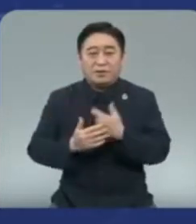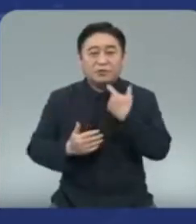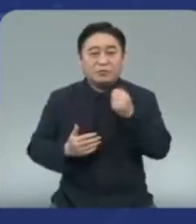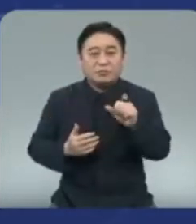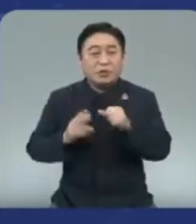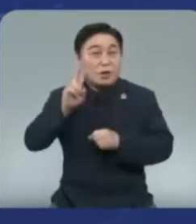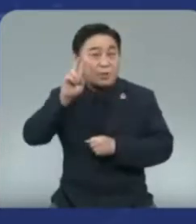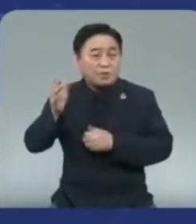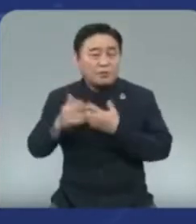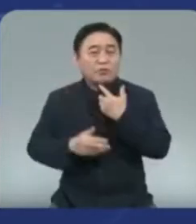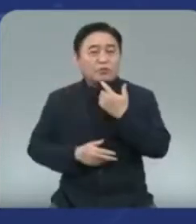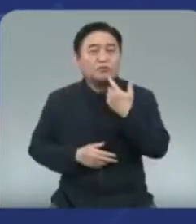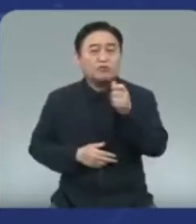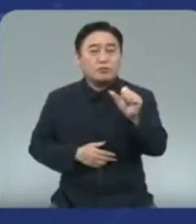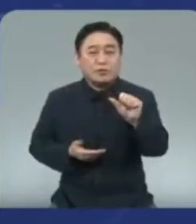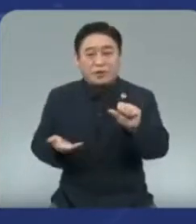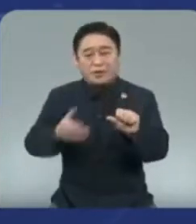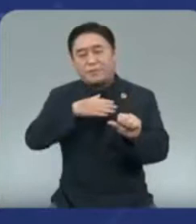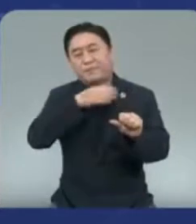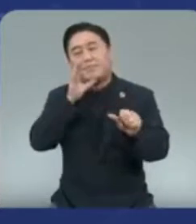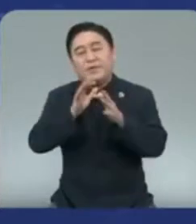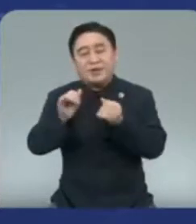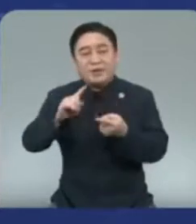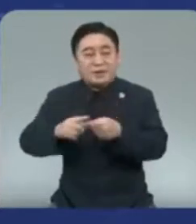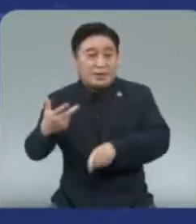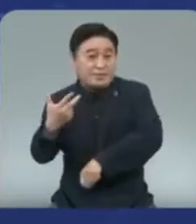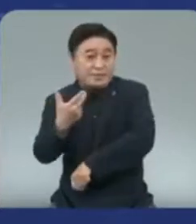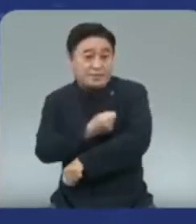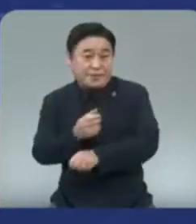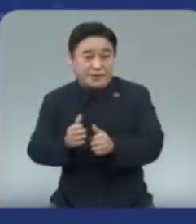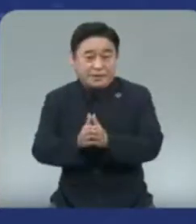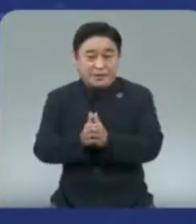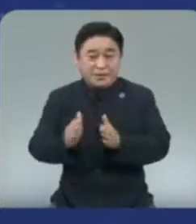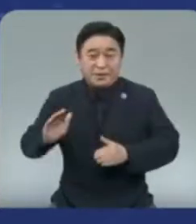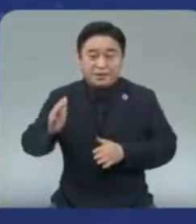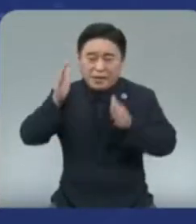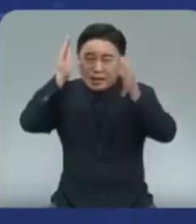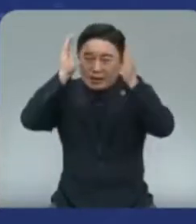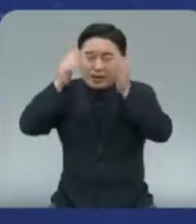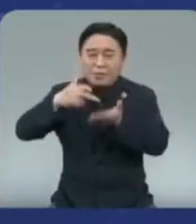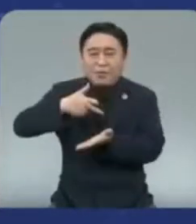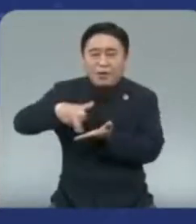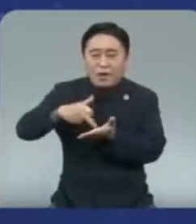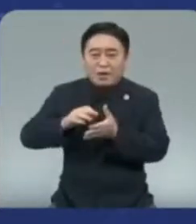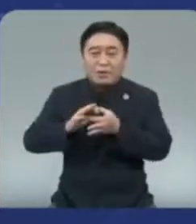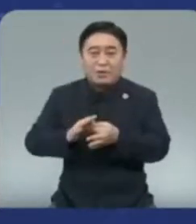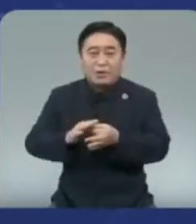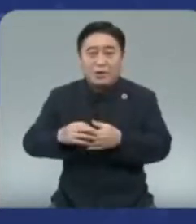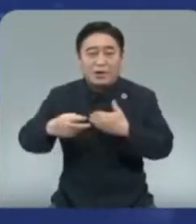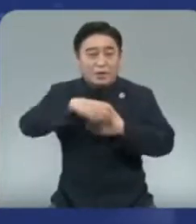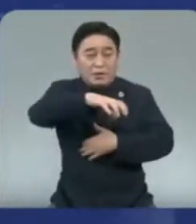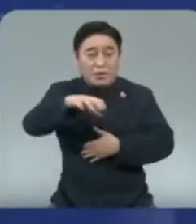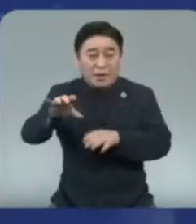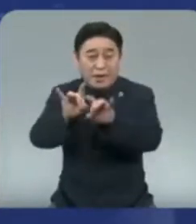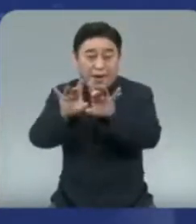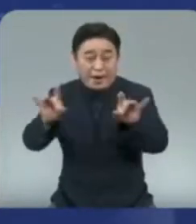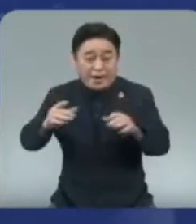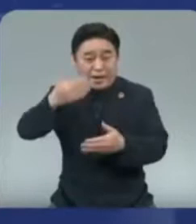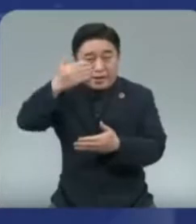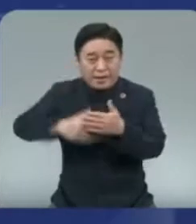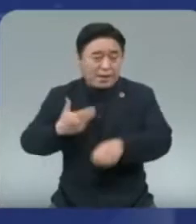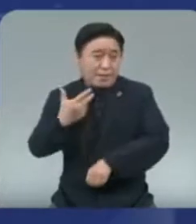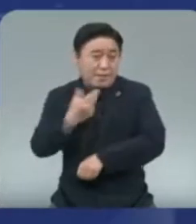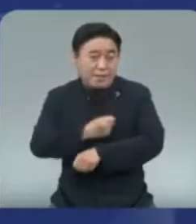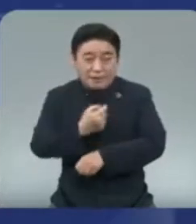이 모레부터 65세 이상 고령자에 대한 백신 접종이 시작되는 가운데 이 네이버와 카카오를 통해 의료기관별 잔여